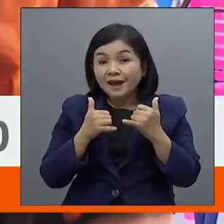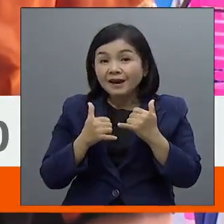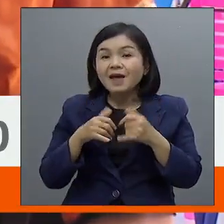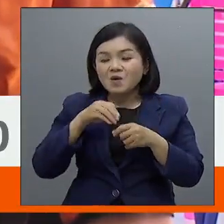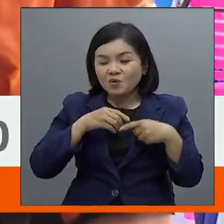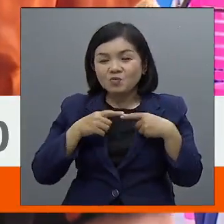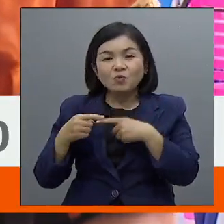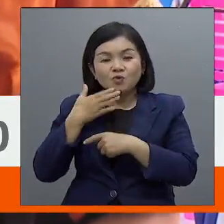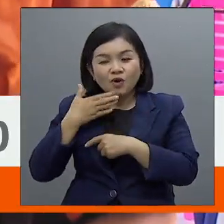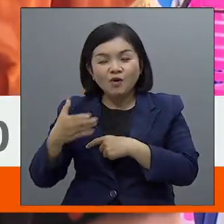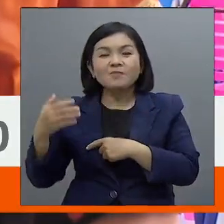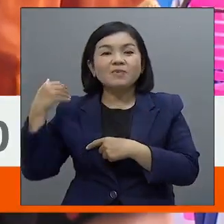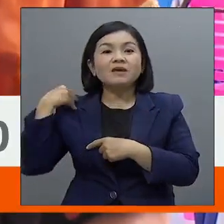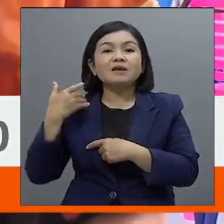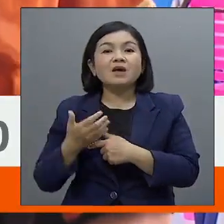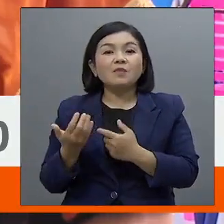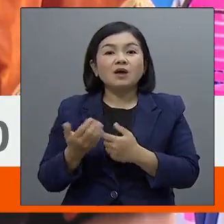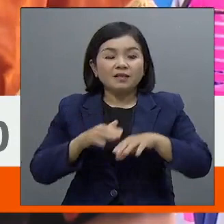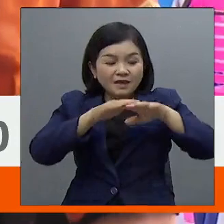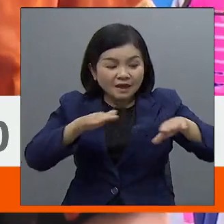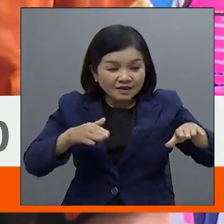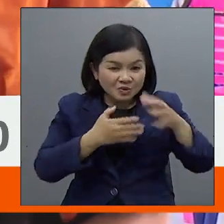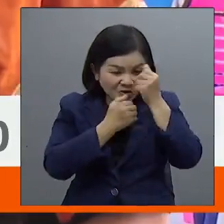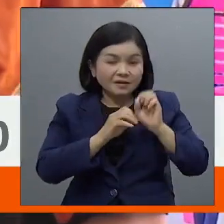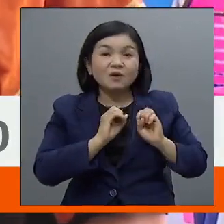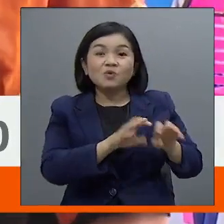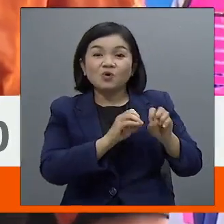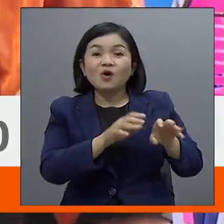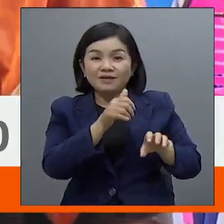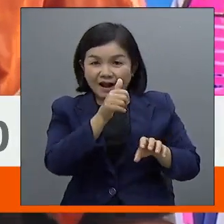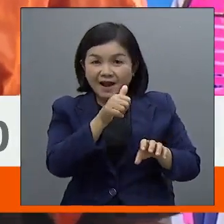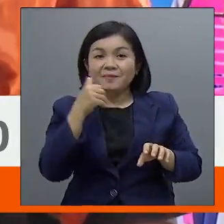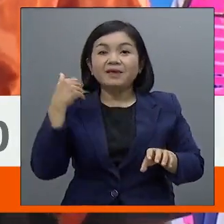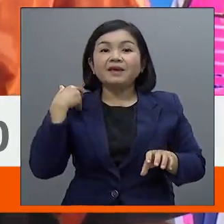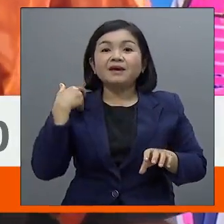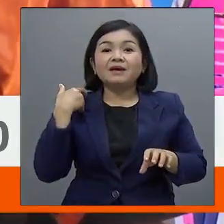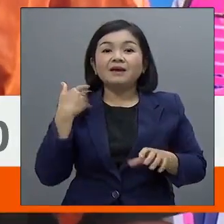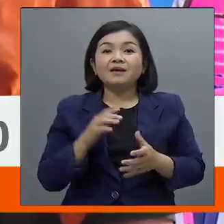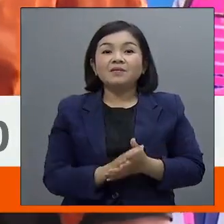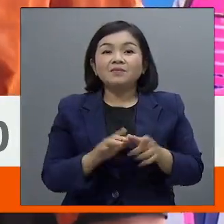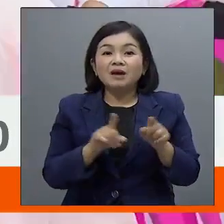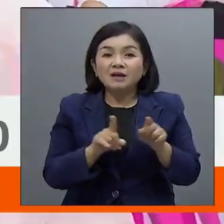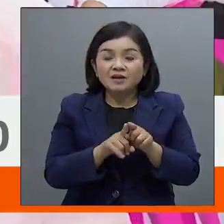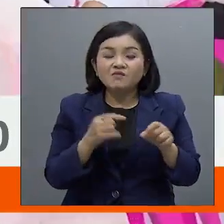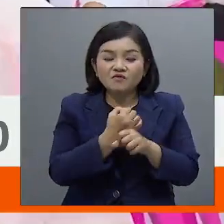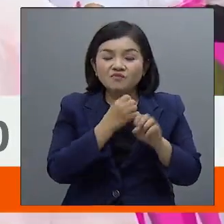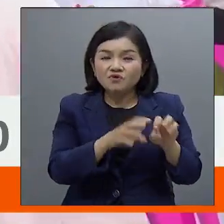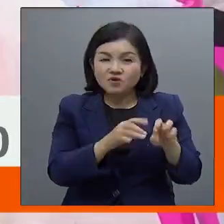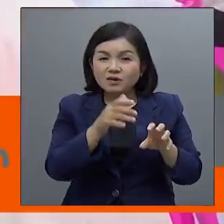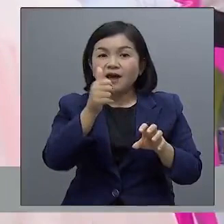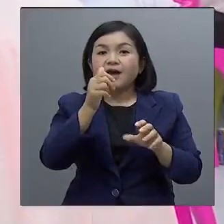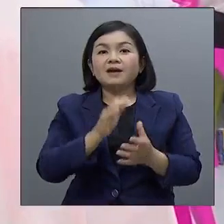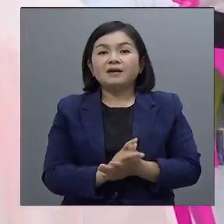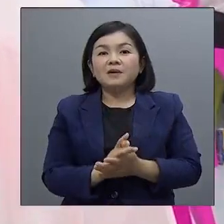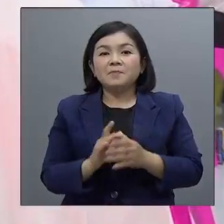ว้ก็จะถ้ารุ่นน้องที่สนใจผมก็จะสอนต่อแล้วก็จับครูมาแล้วก็ให้น้อง กระบี่กระบองมันป